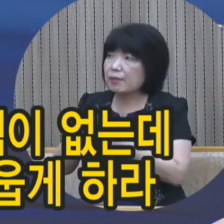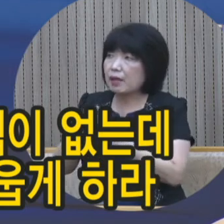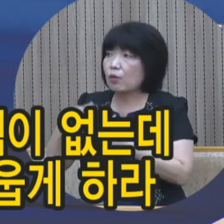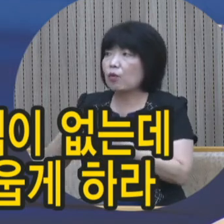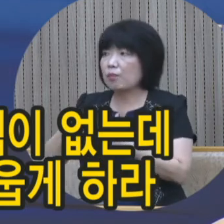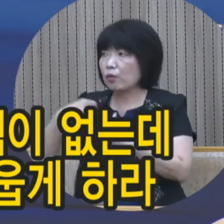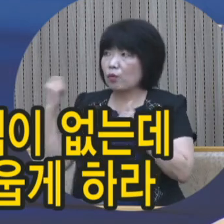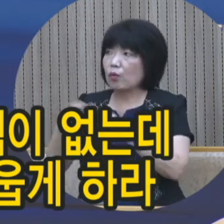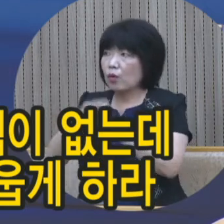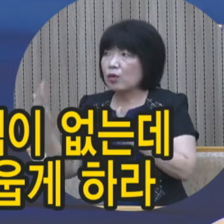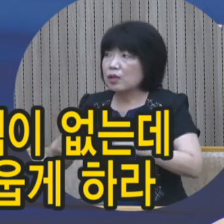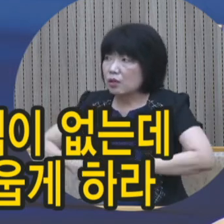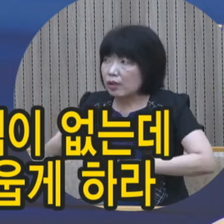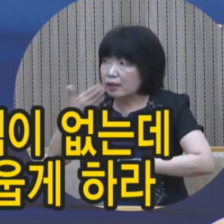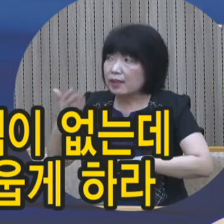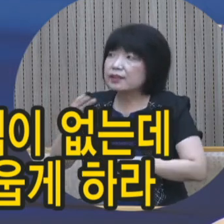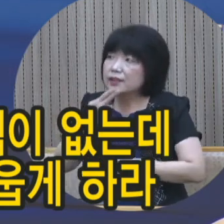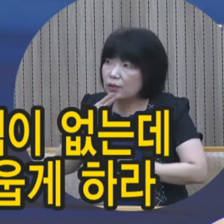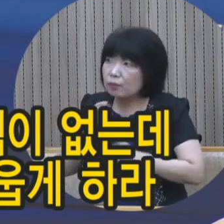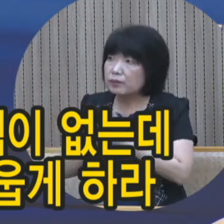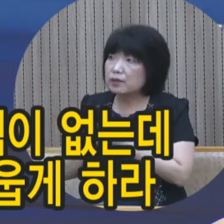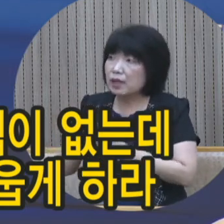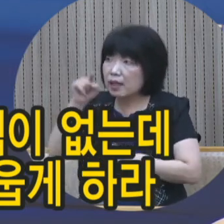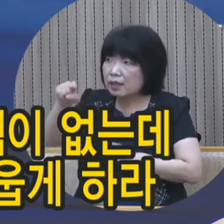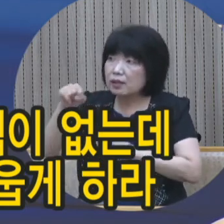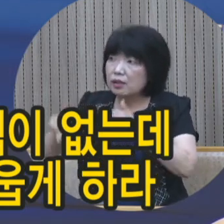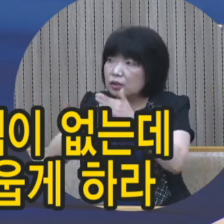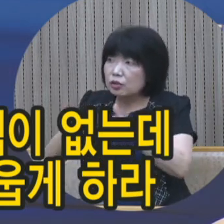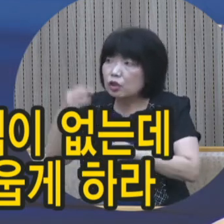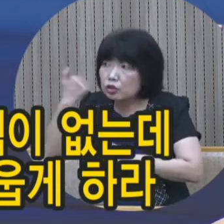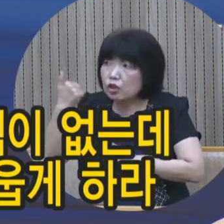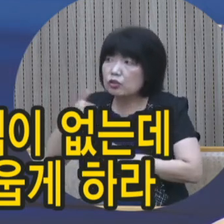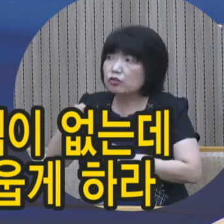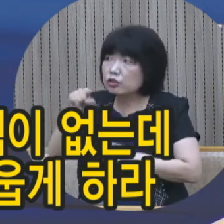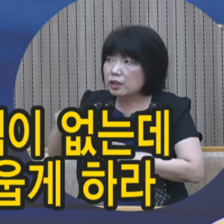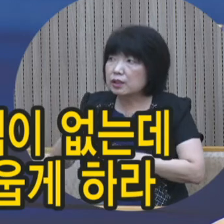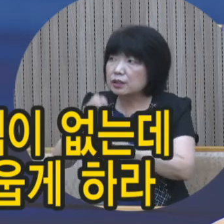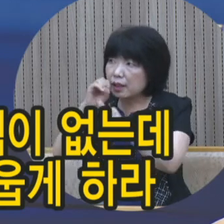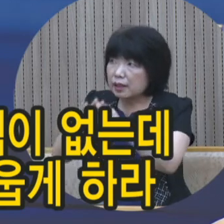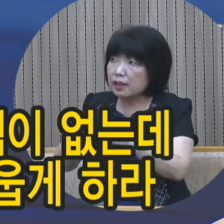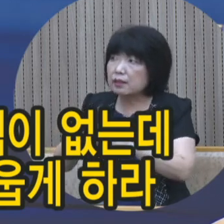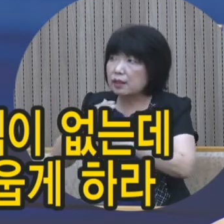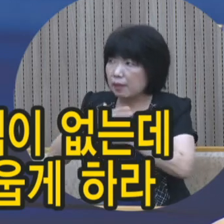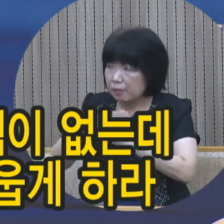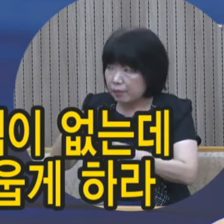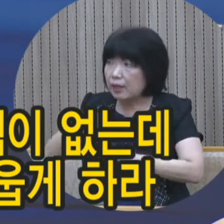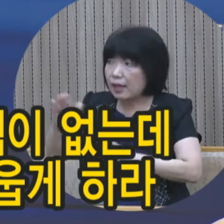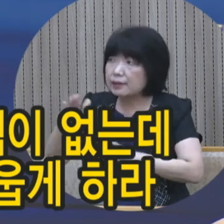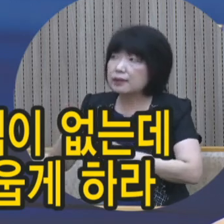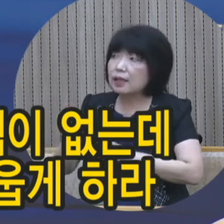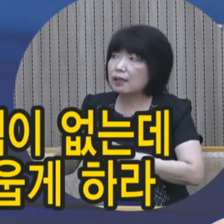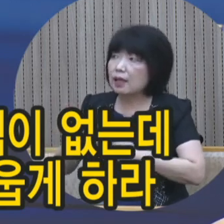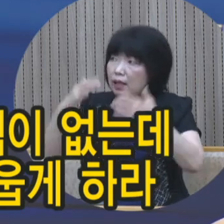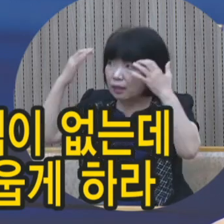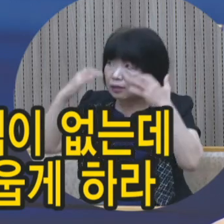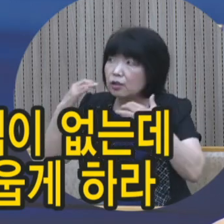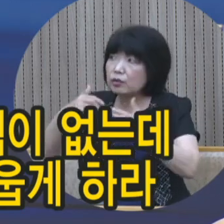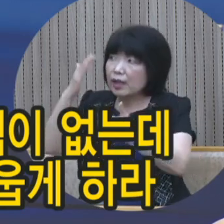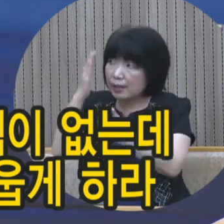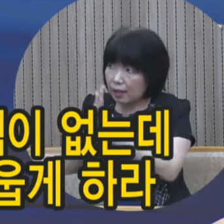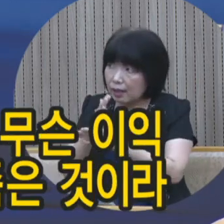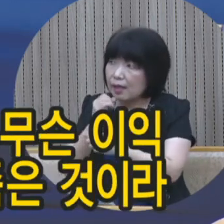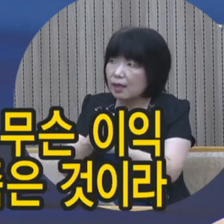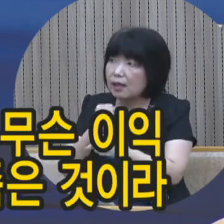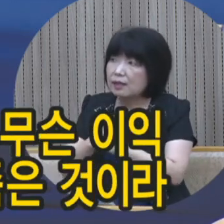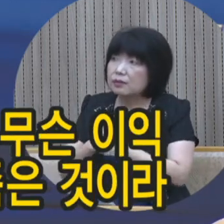자매가 헐벗고 일용할 양식이 없는데 너희 중에 누구든지 그에게 이르되 평안히 가라, 더웁게